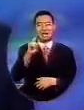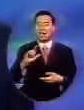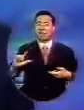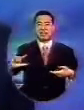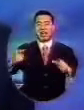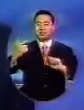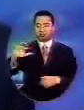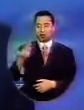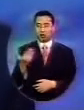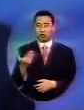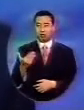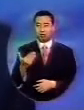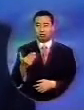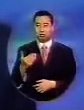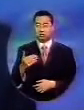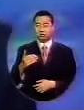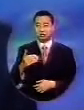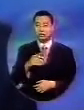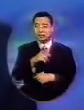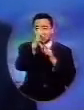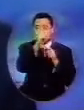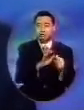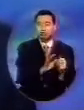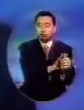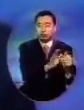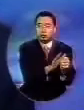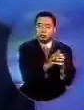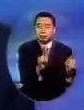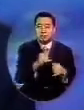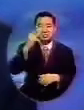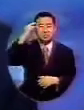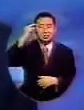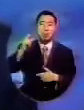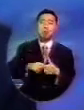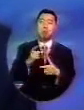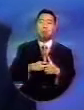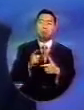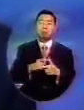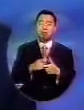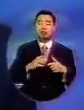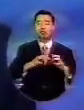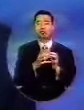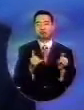이회창 후보를 지지하는 국민은 의식이 없는 국민이 되는 것입니다.